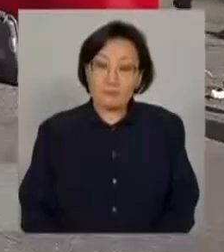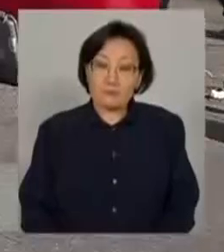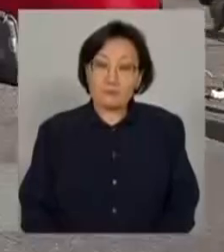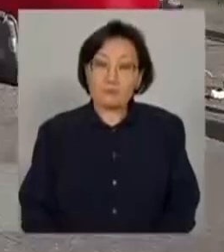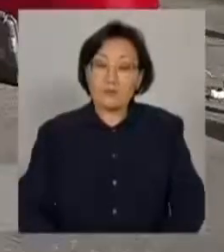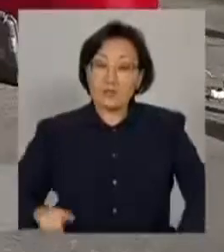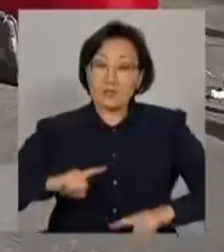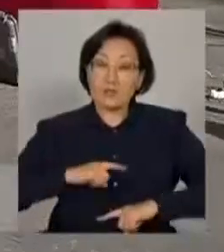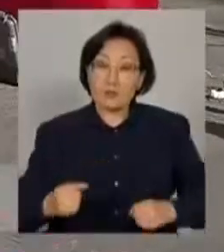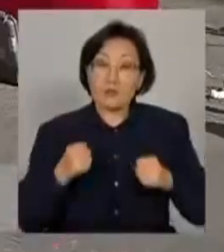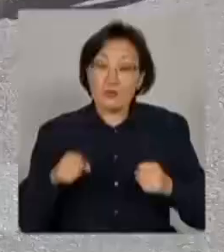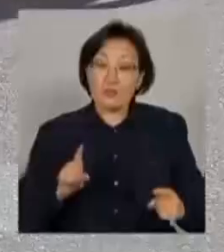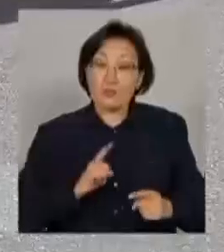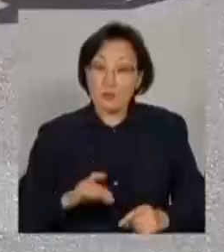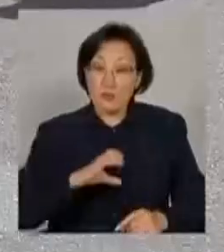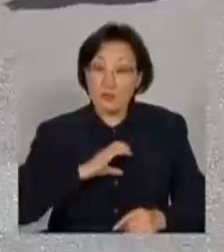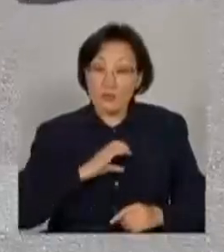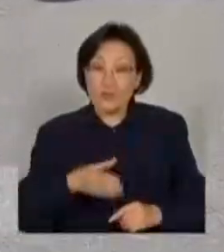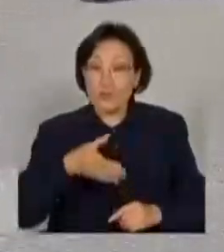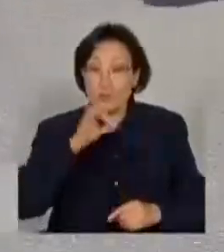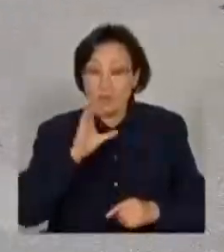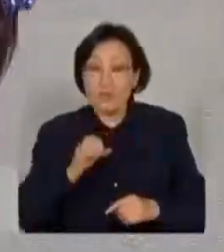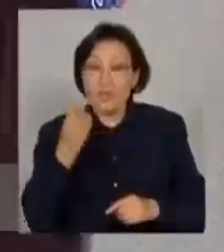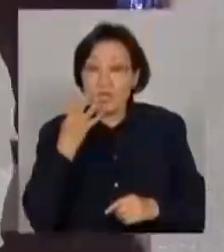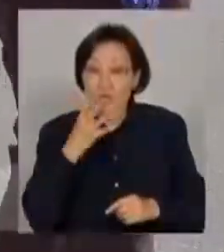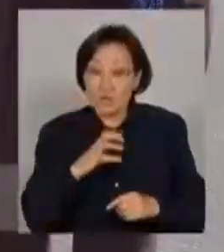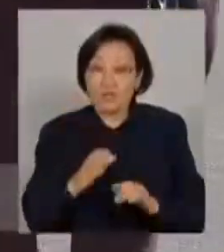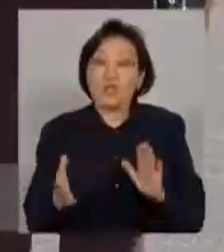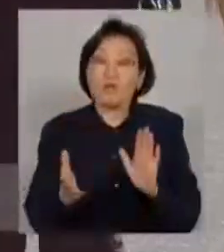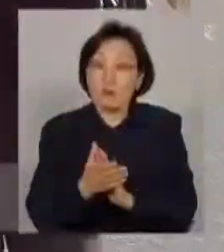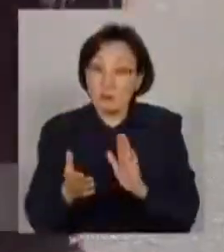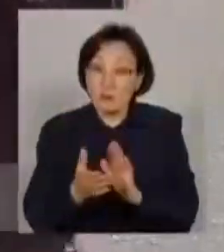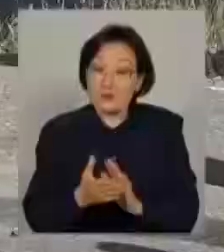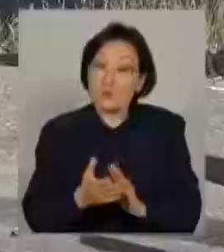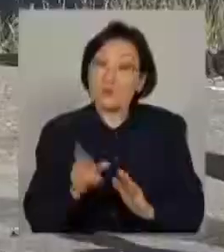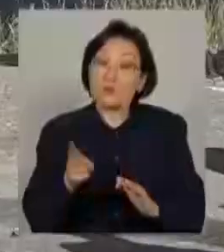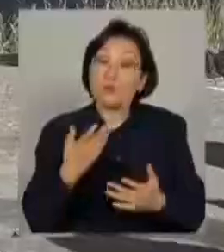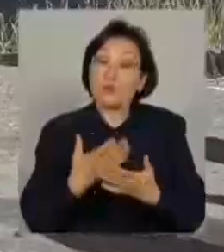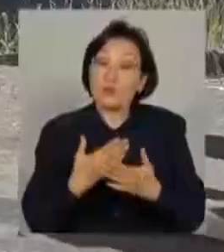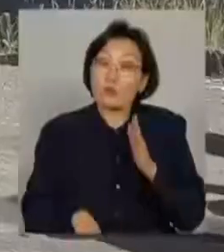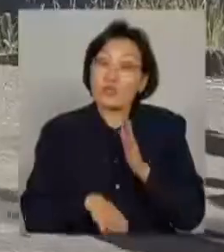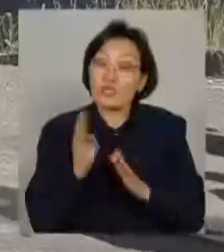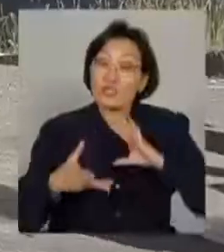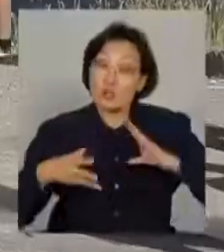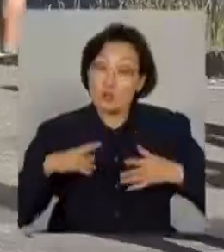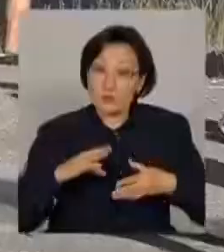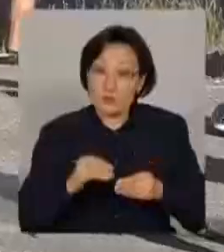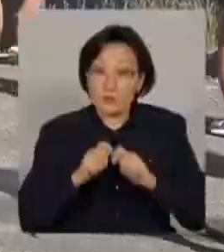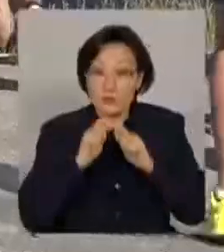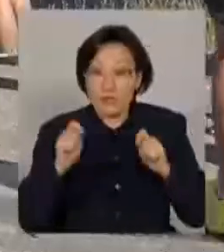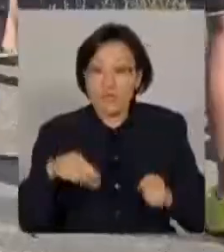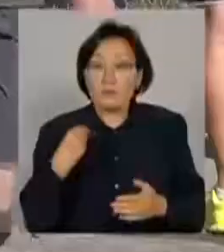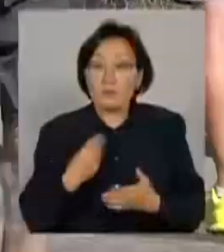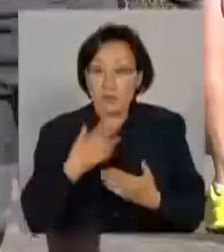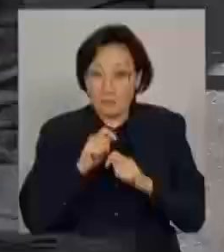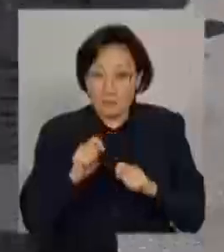На финише спортсменов ждали медали, холодные напитки и горячие овации болельщиков. А тех, кто показал лучшие результаты, наградили